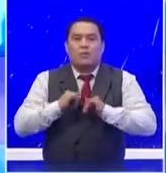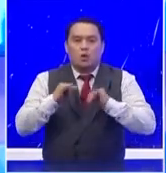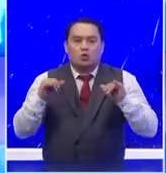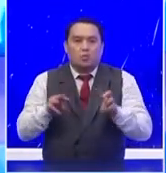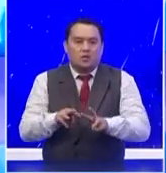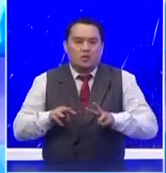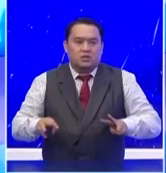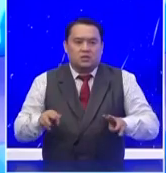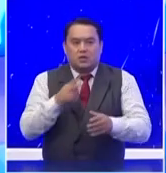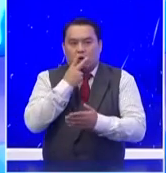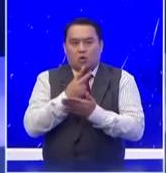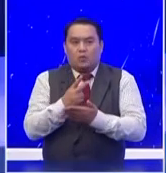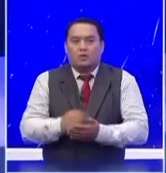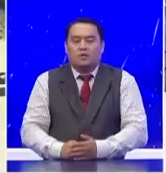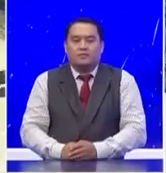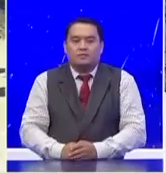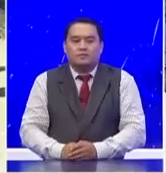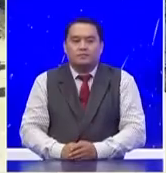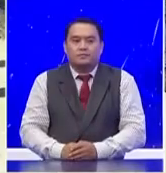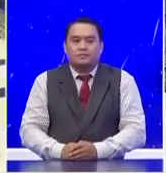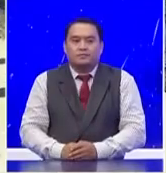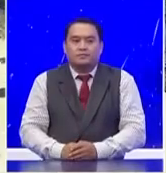даму вице-министрі көріп қайтты.